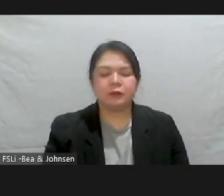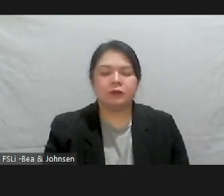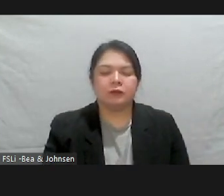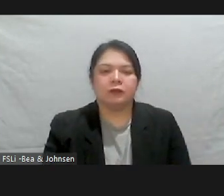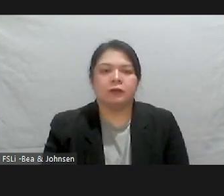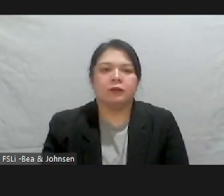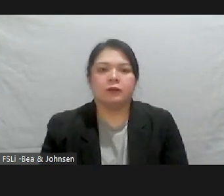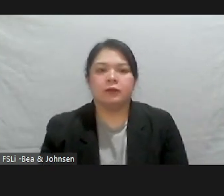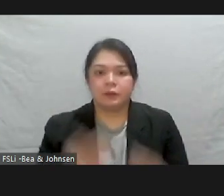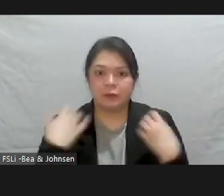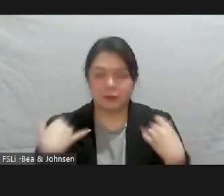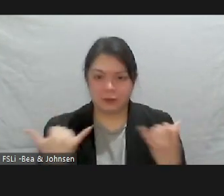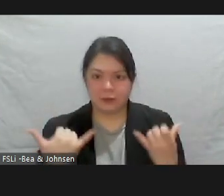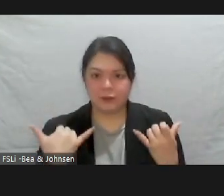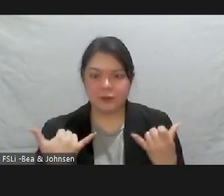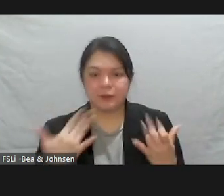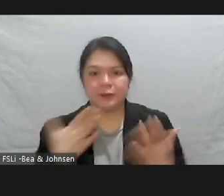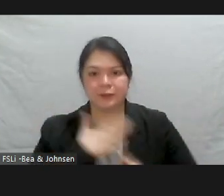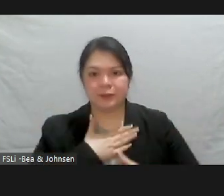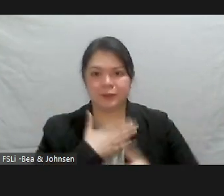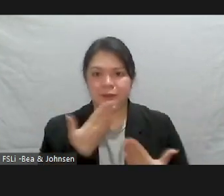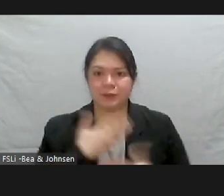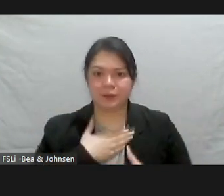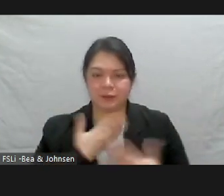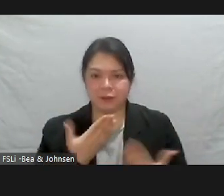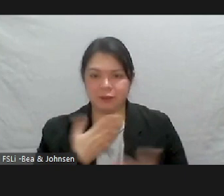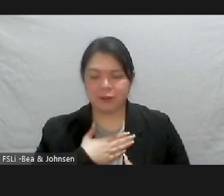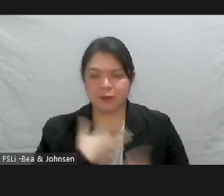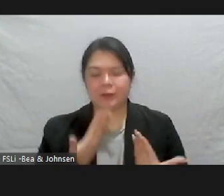Ngayon naman, ano, natutuwa tayo na